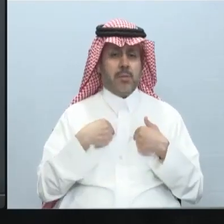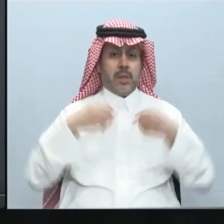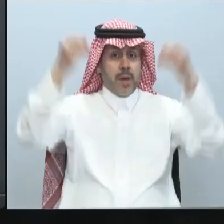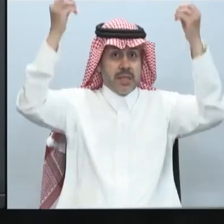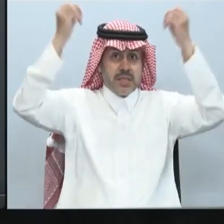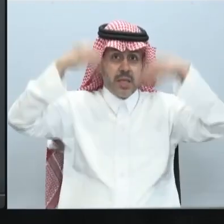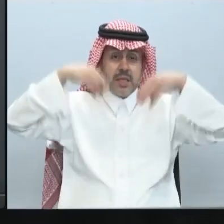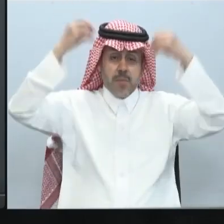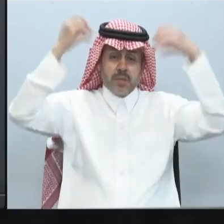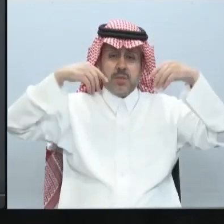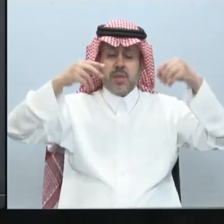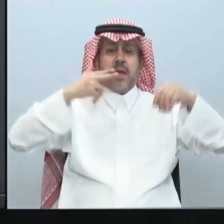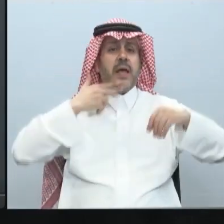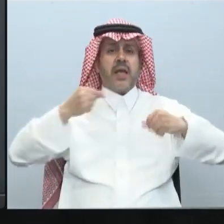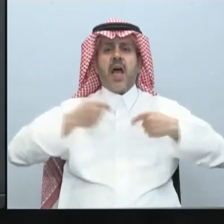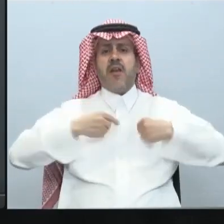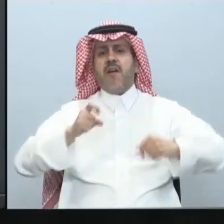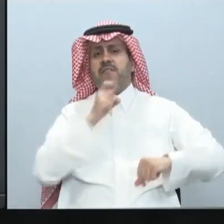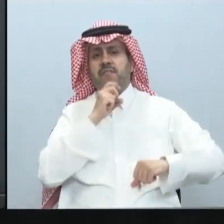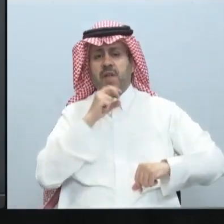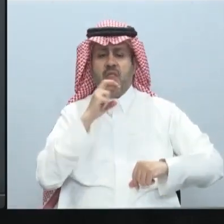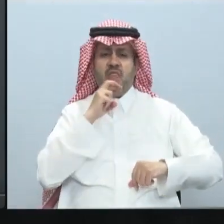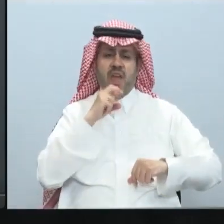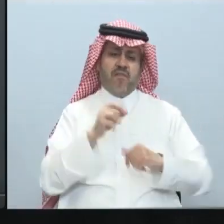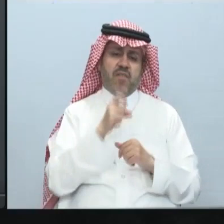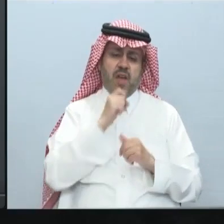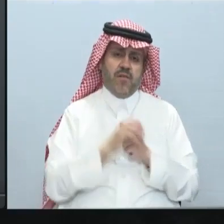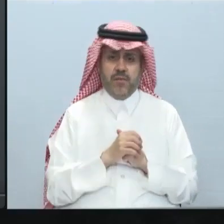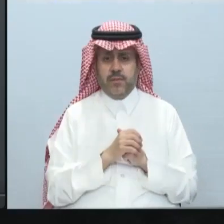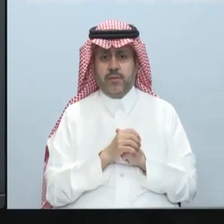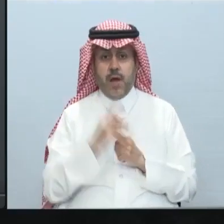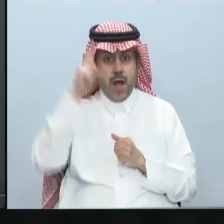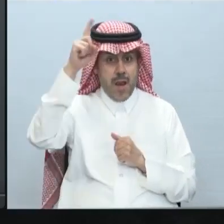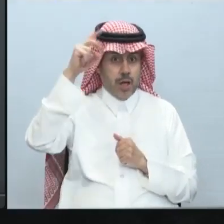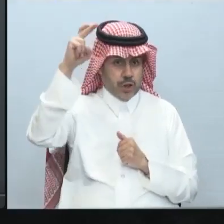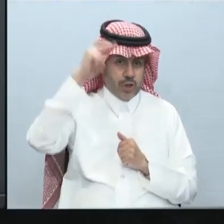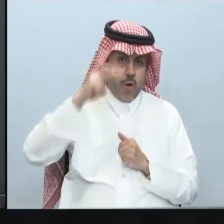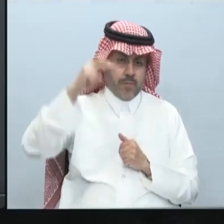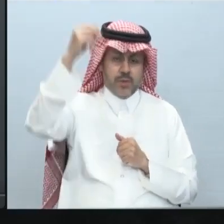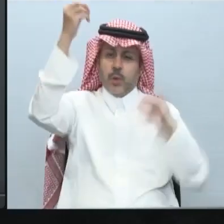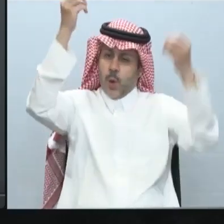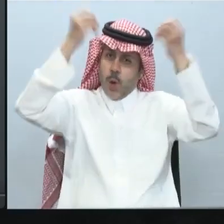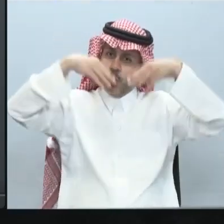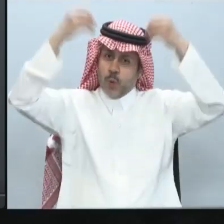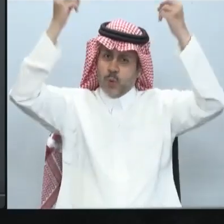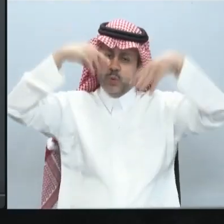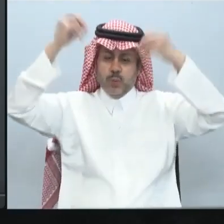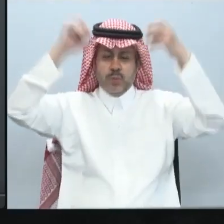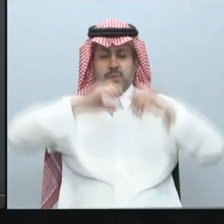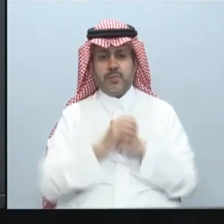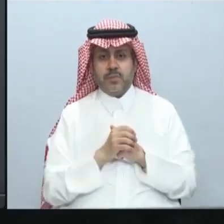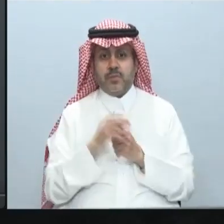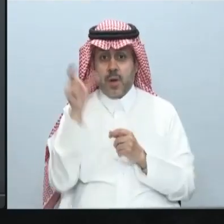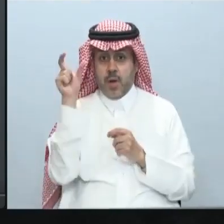انزلت الي من خير فقير فاستجاب الله سبحانه الله سبحانه وتعالى دعاءه ياتي نوح